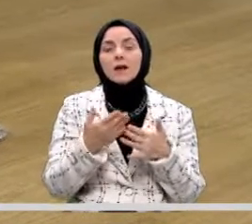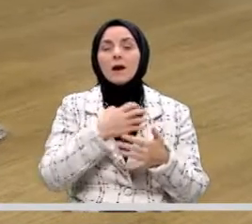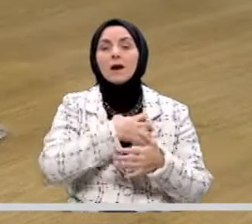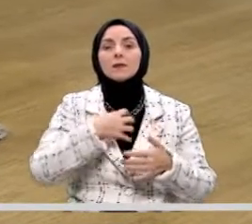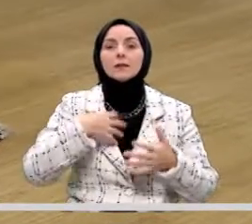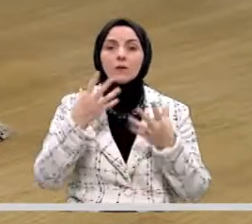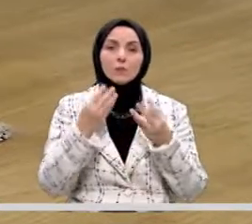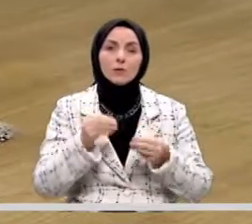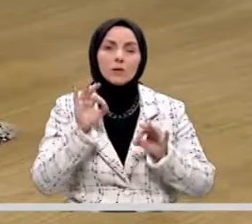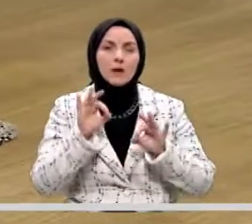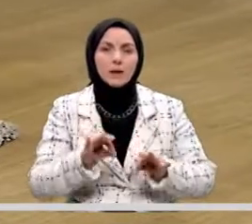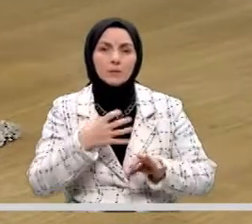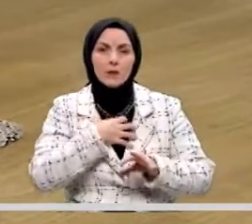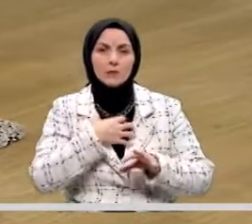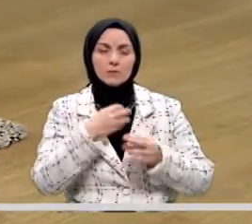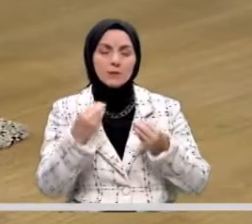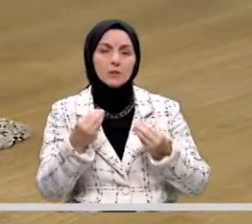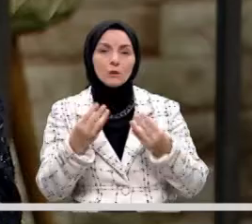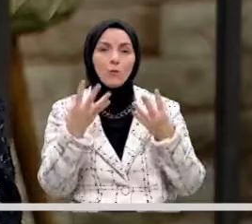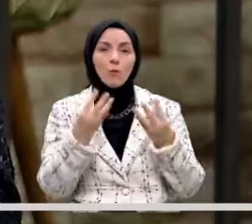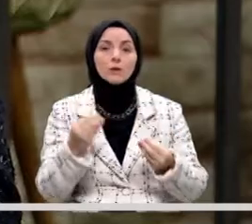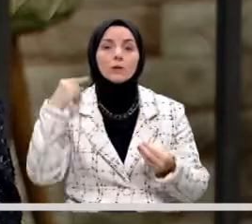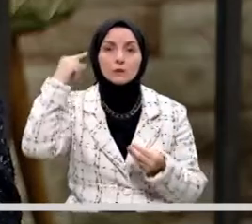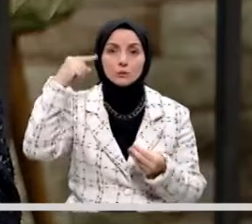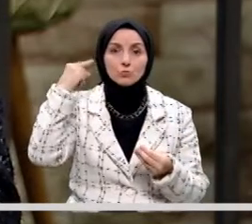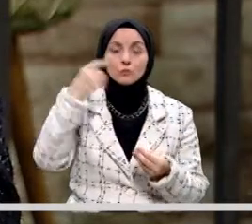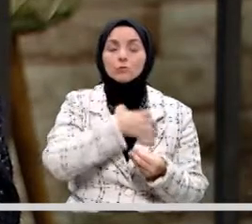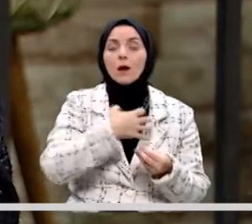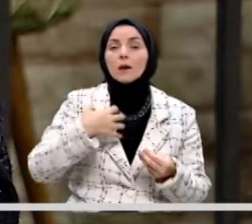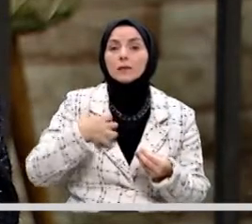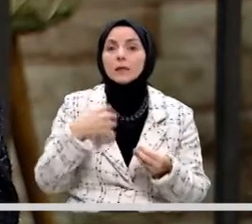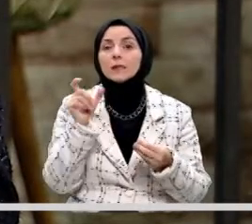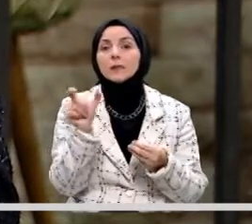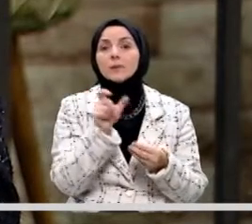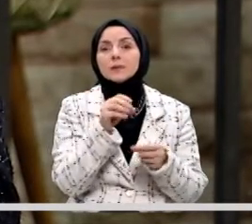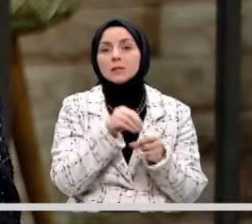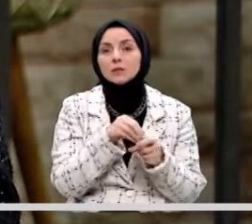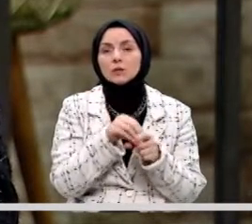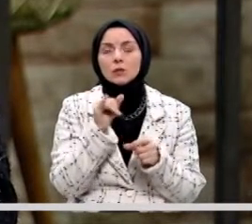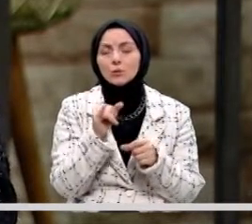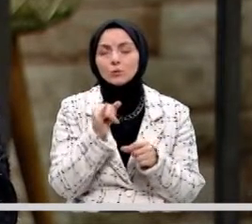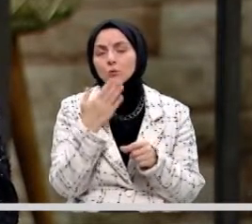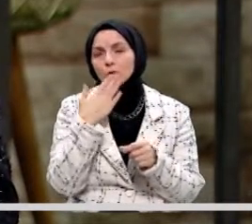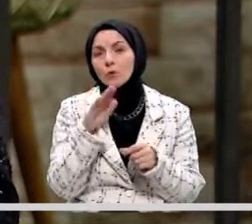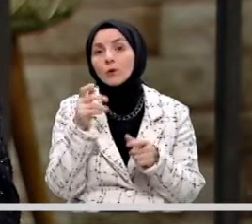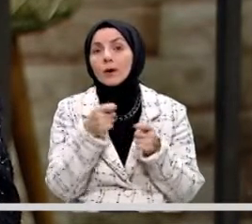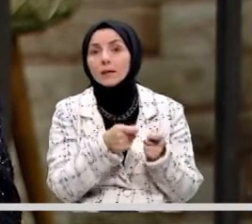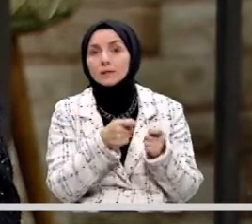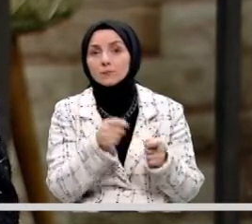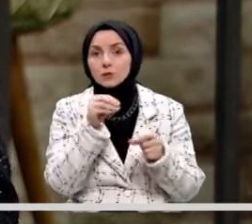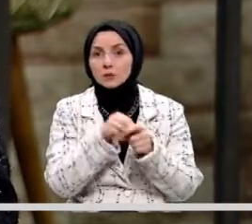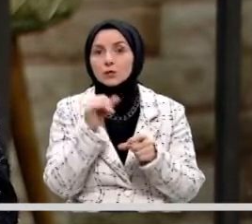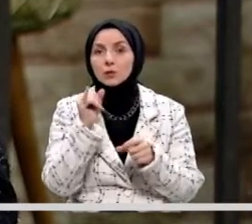ediyoruz kötü anne değiliz ki anne kötü olur mu mümkün değil anne kavramın içinde kötülük girer mi eğitimcinin içini kötülük girer mi öğretmen